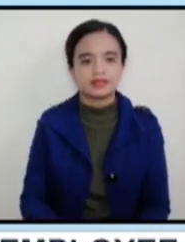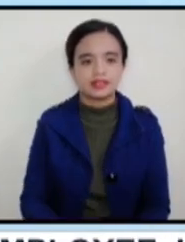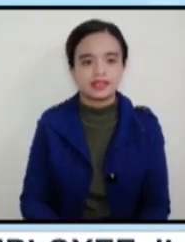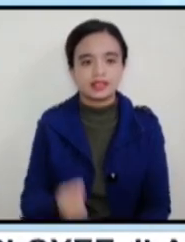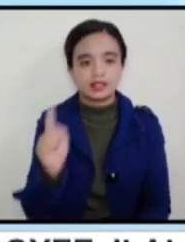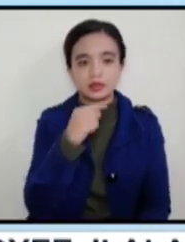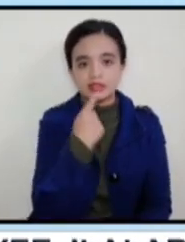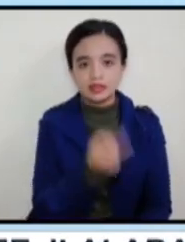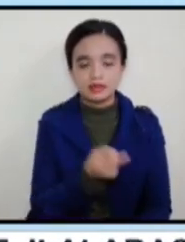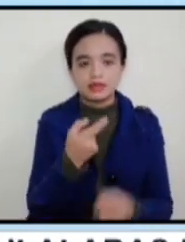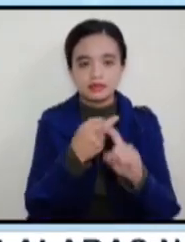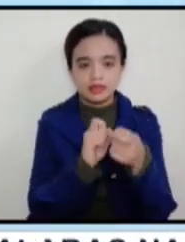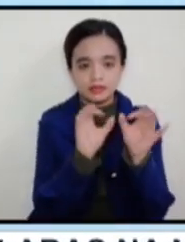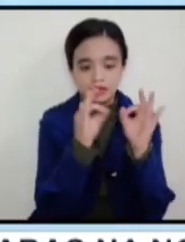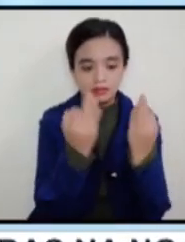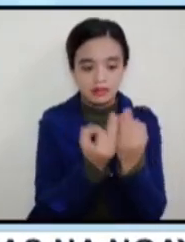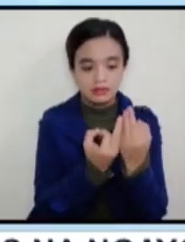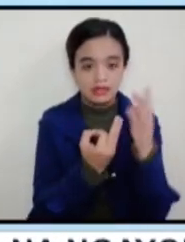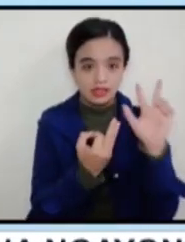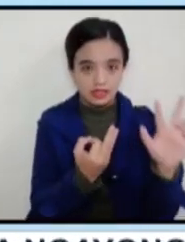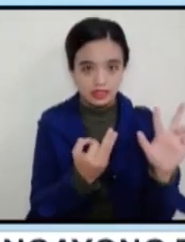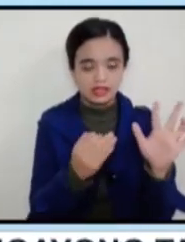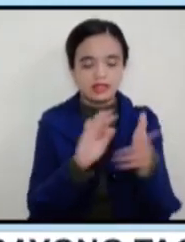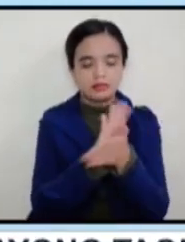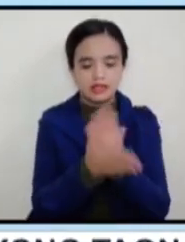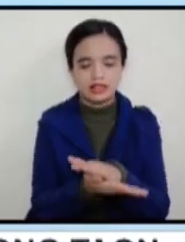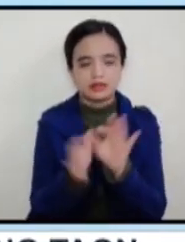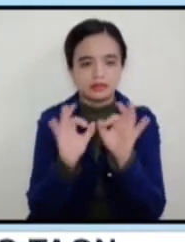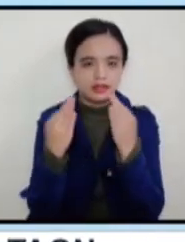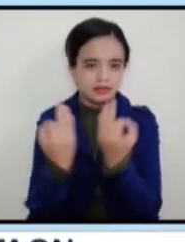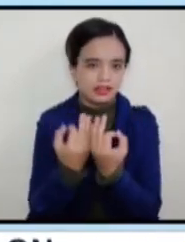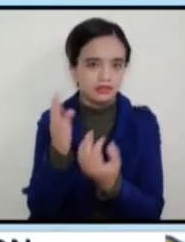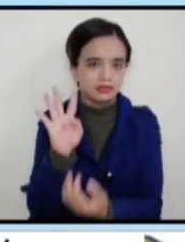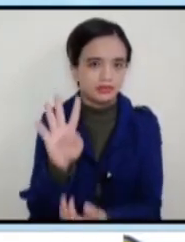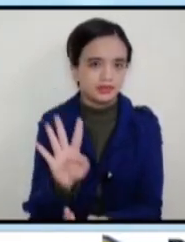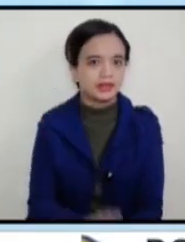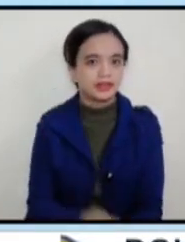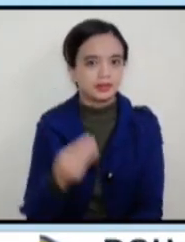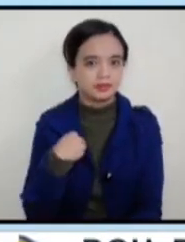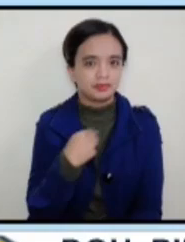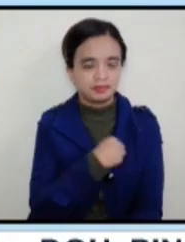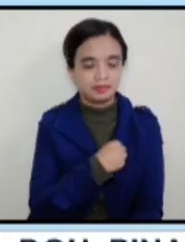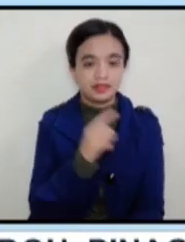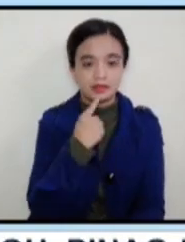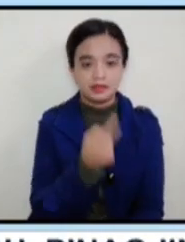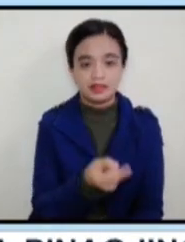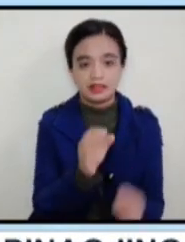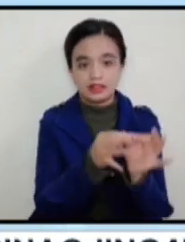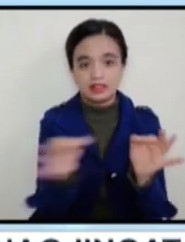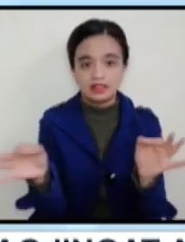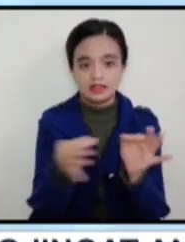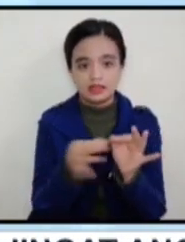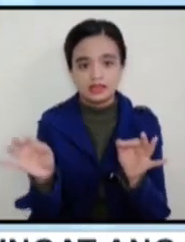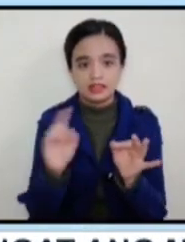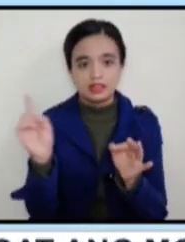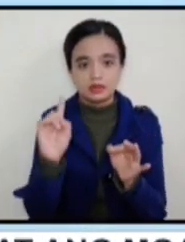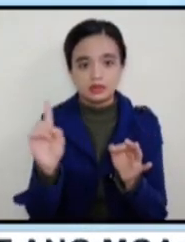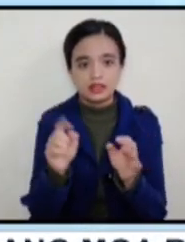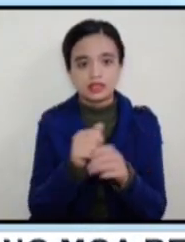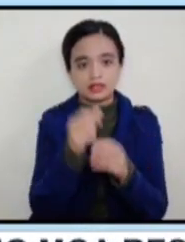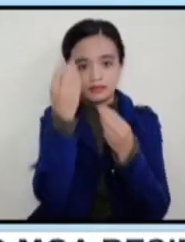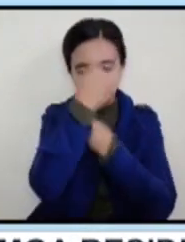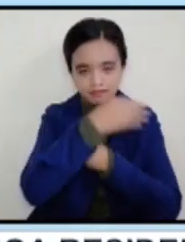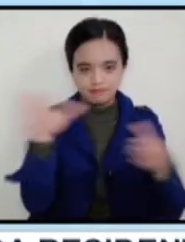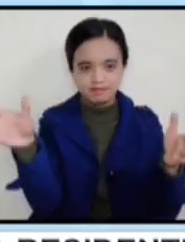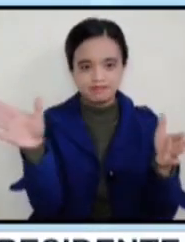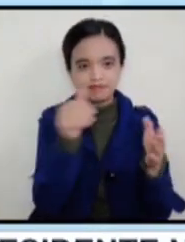from family of 3 ay magiging family of 4 na sila. Dagdag pa niya sa caption, "The secret's out and we're over